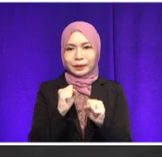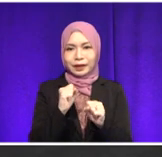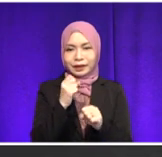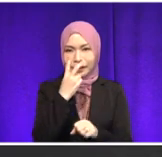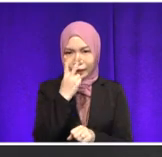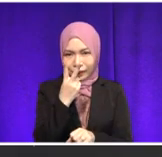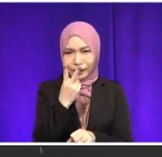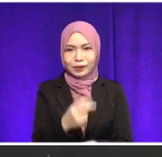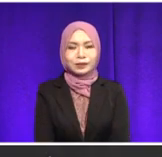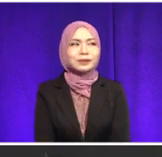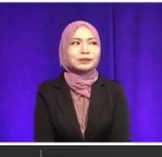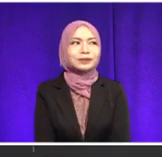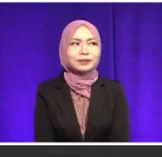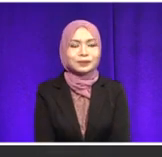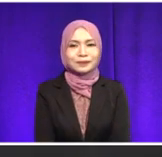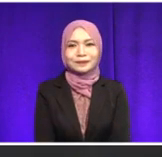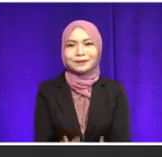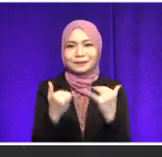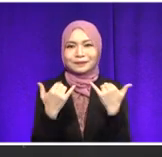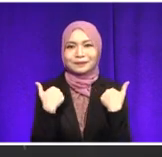di sini ada macam-macam